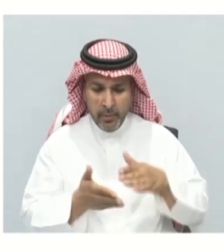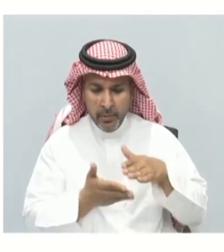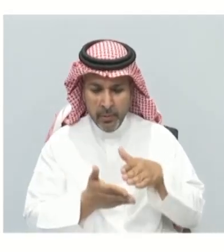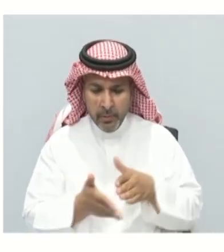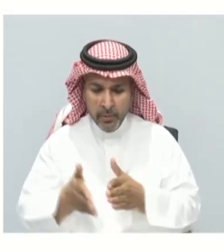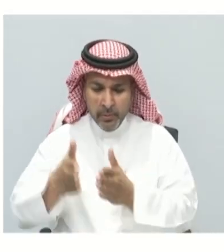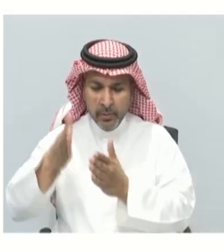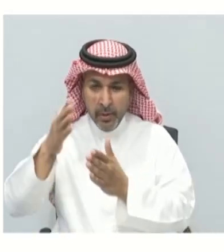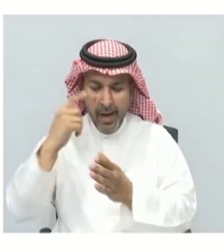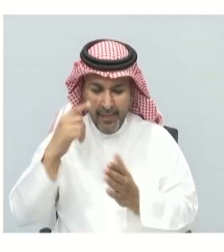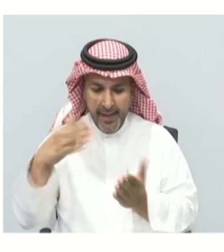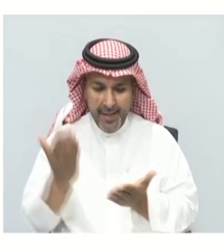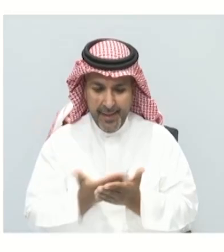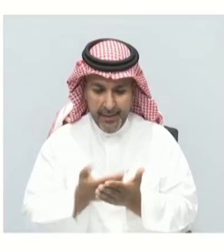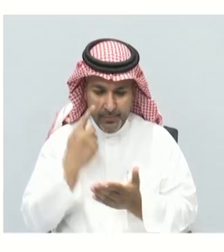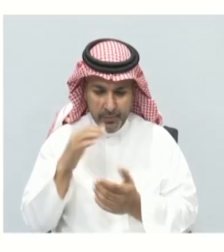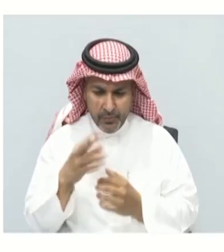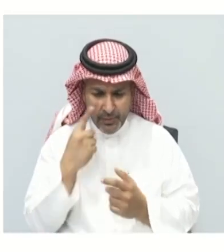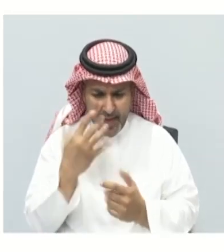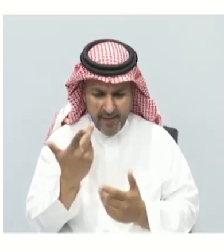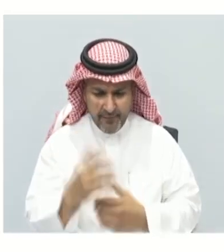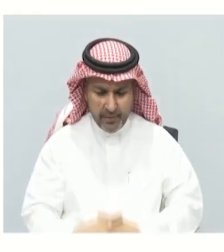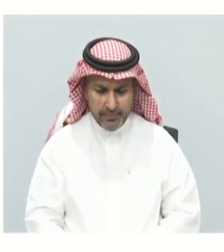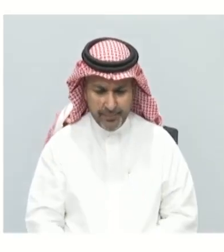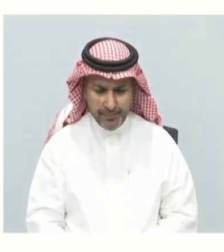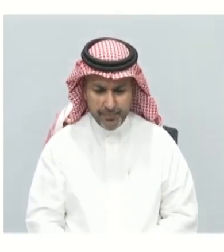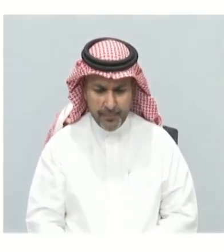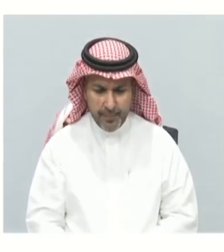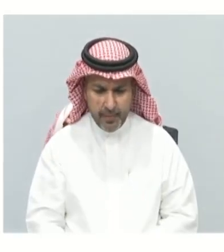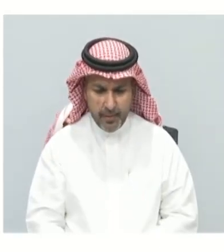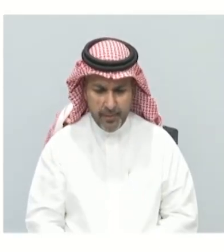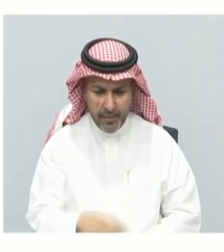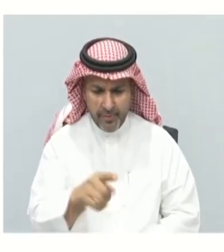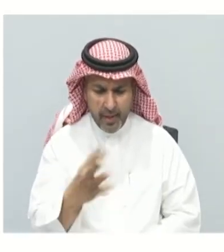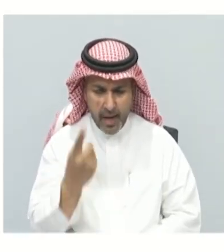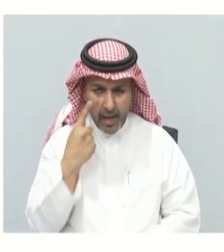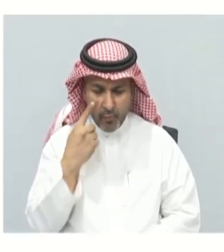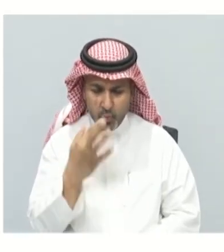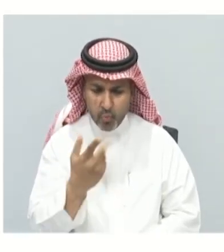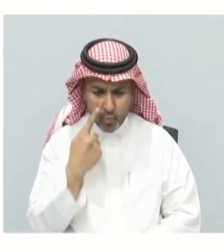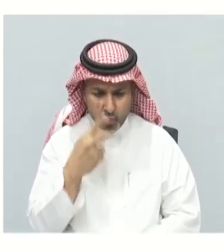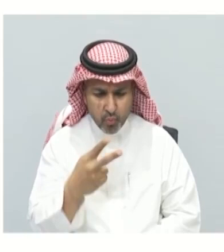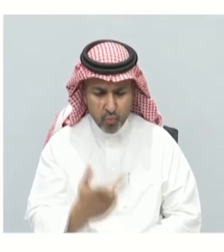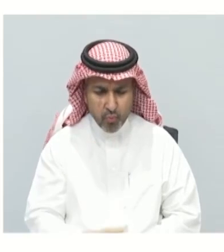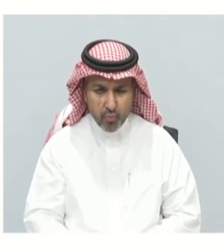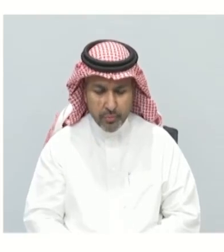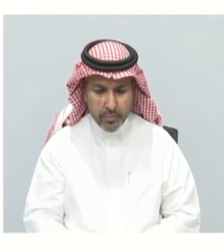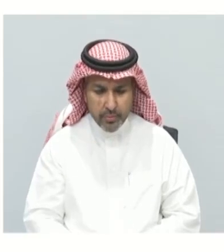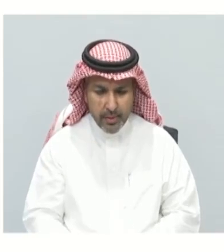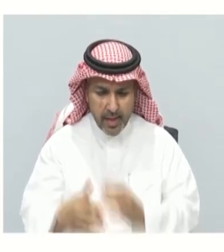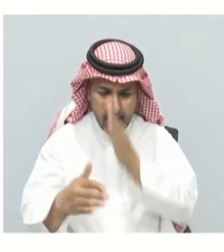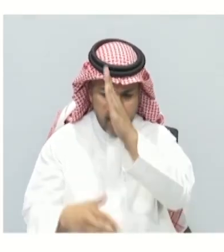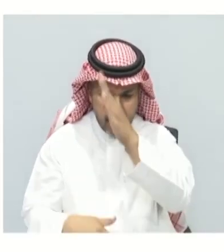التفكير الناقد صف شكل كلا من الرسمين البيانيين عندك الرسم امامك هذا هو موجود ما علاقه شكل الخط